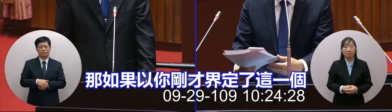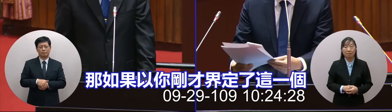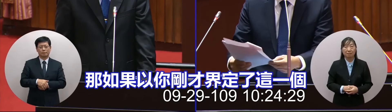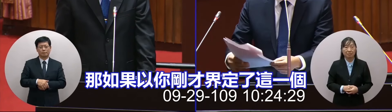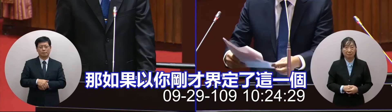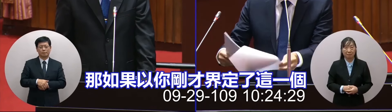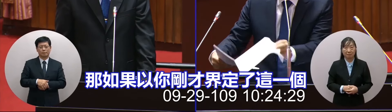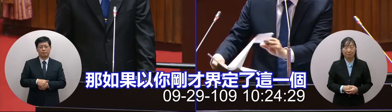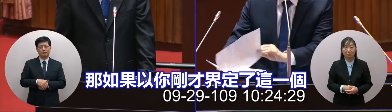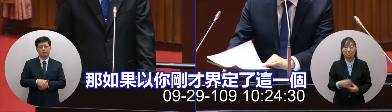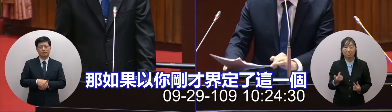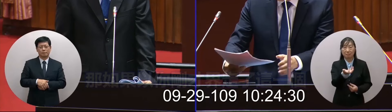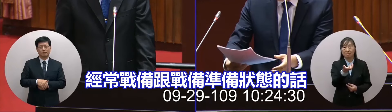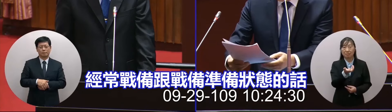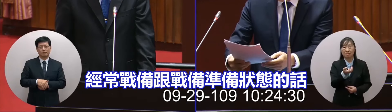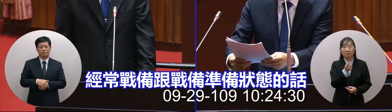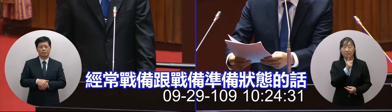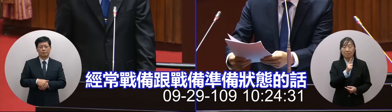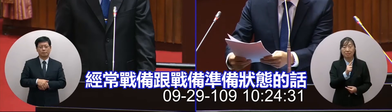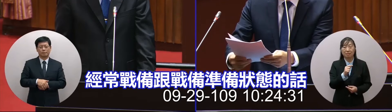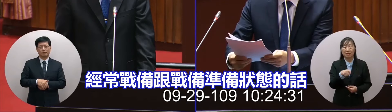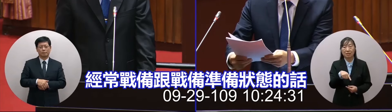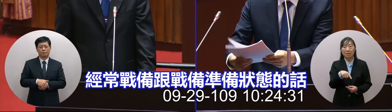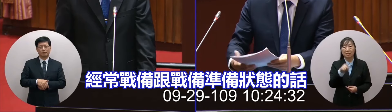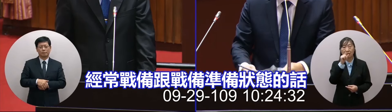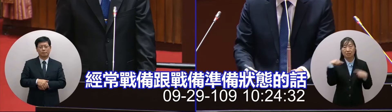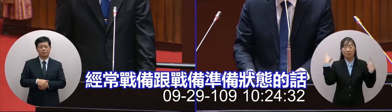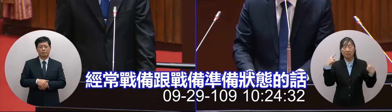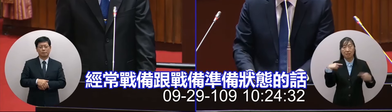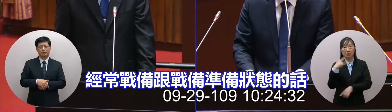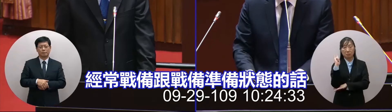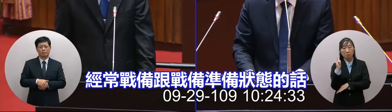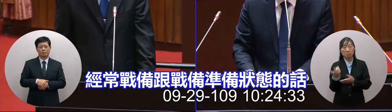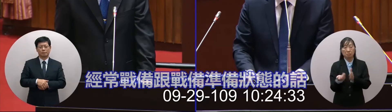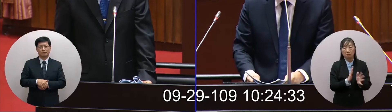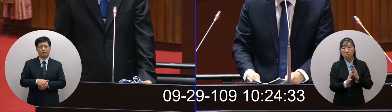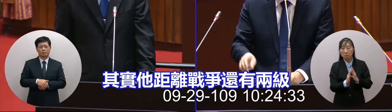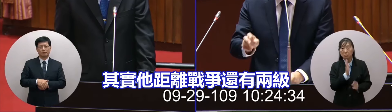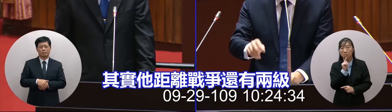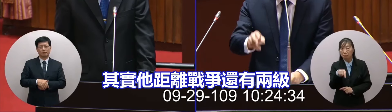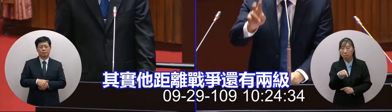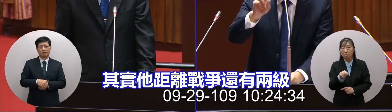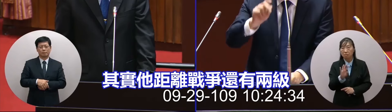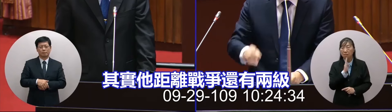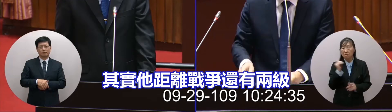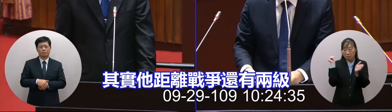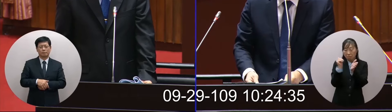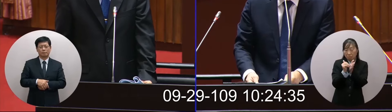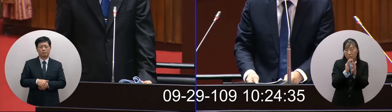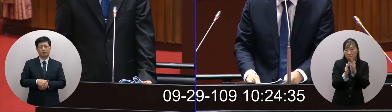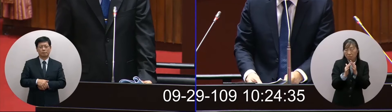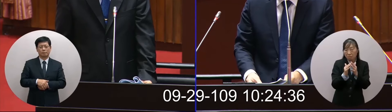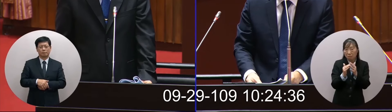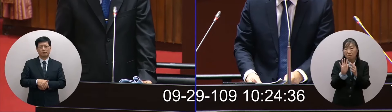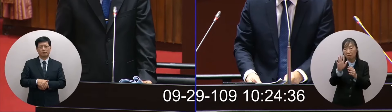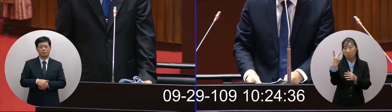果你刚才界定的这一个经常战备跟战备准备状态的话，其实它距离战争还有两